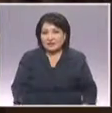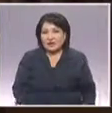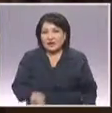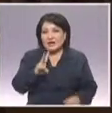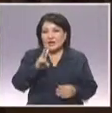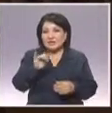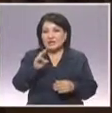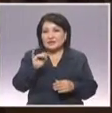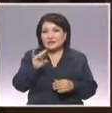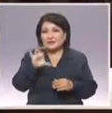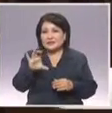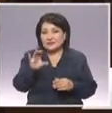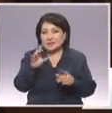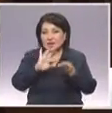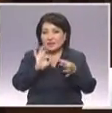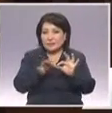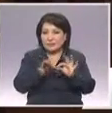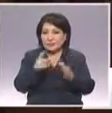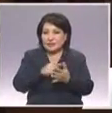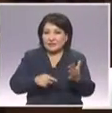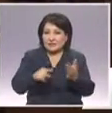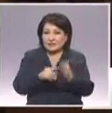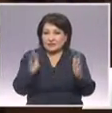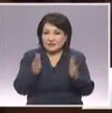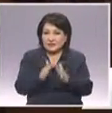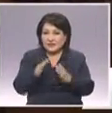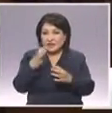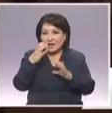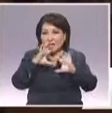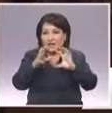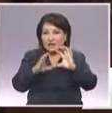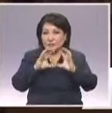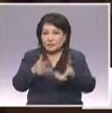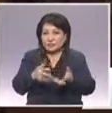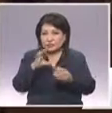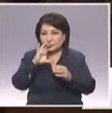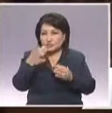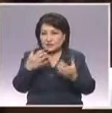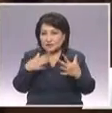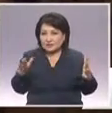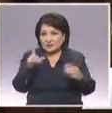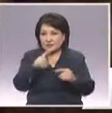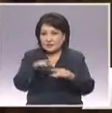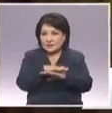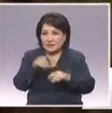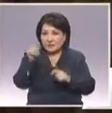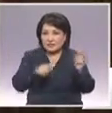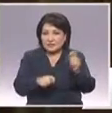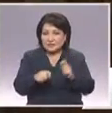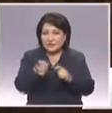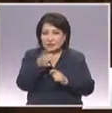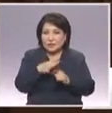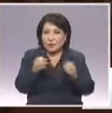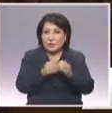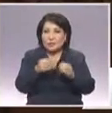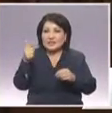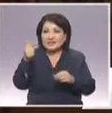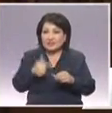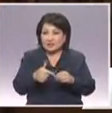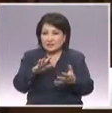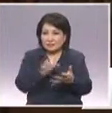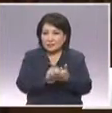Нанкиндегі олимпиада қалашығы мұнда әлемнің 100-ден астам елінен келген спортшылар қоныстанған. Аумағы 10 гектарды алып жатыр. Дәл қазір